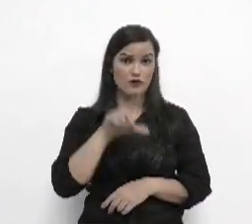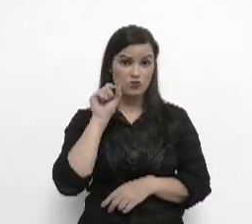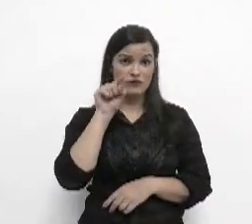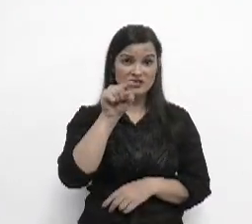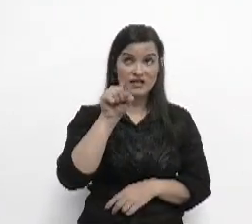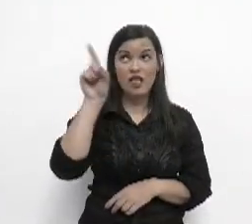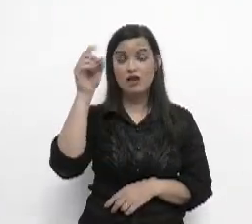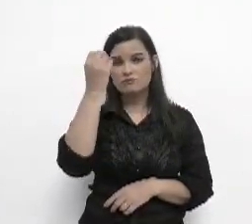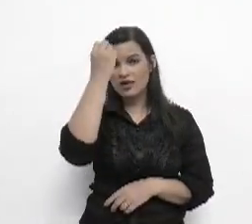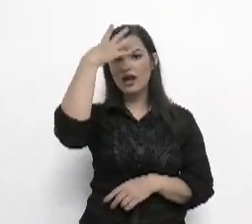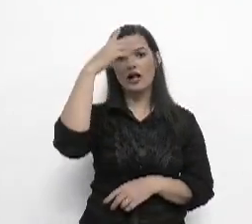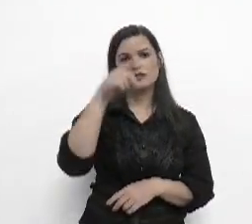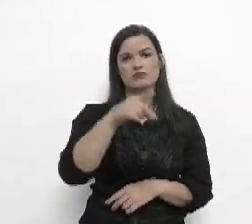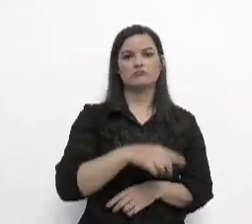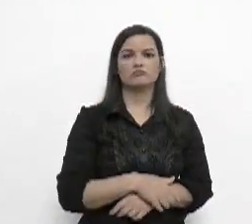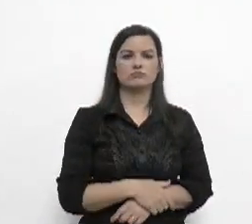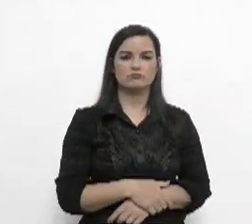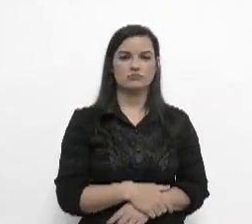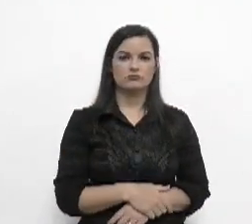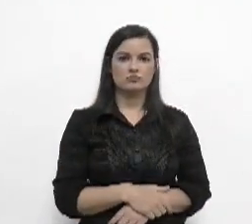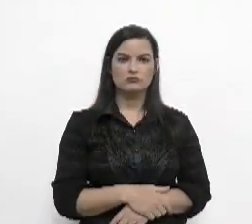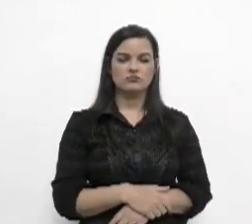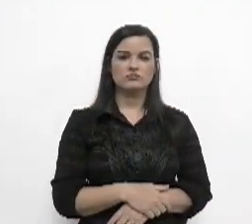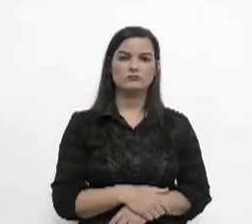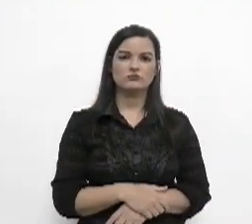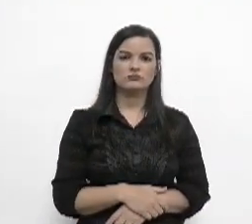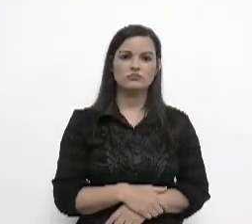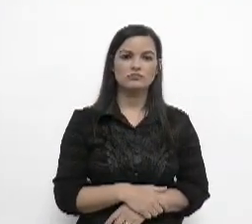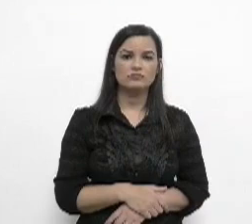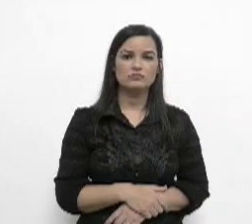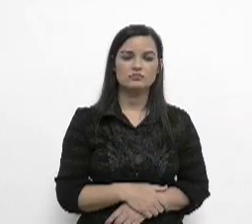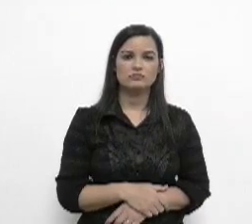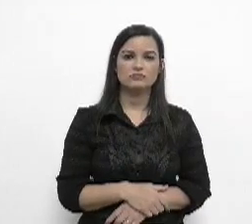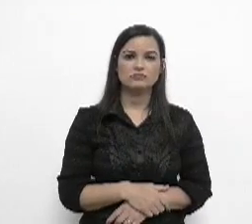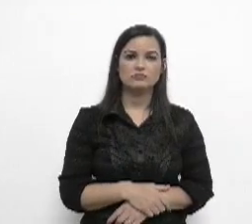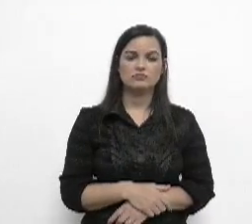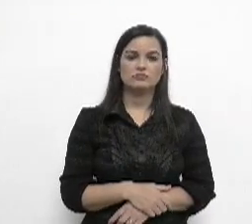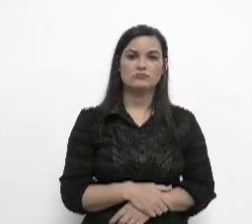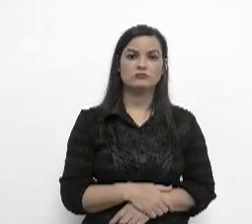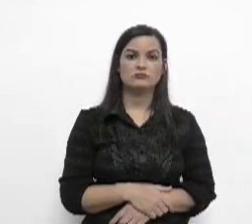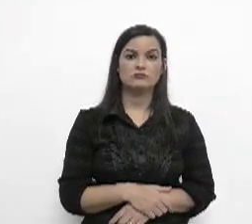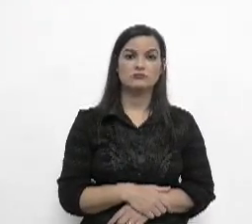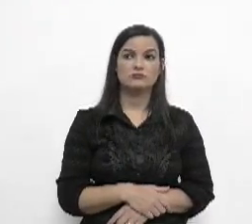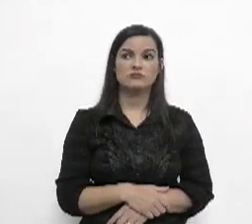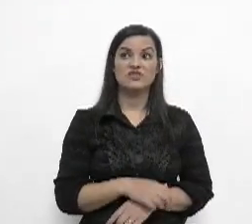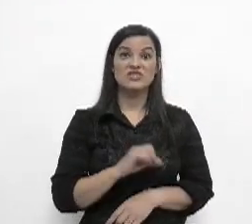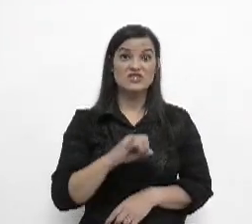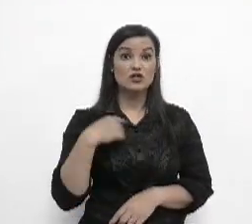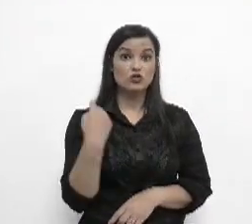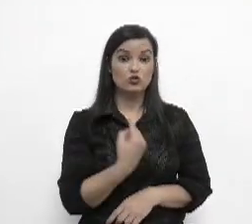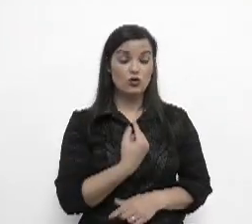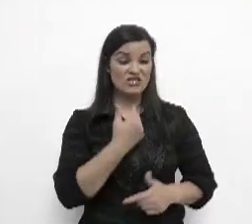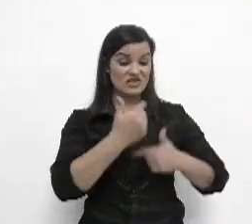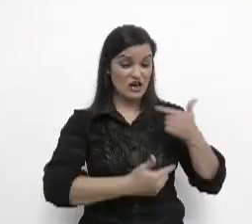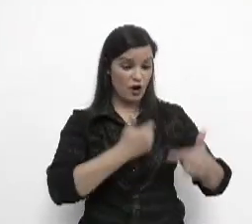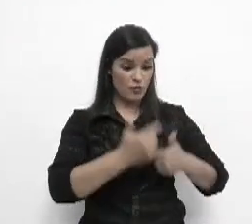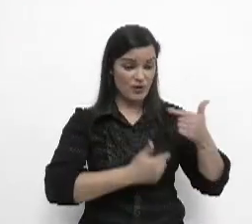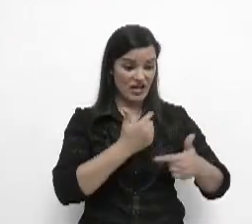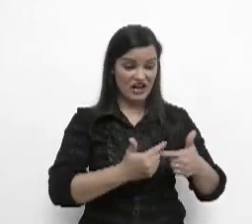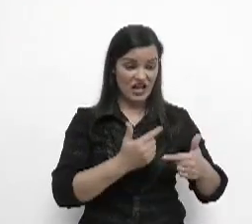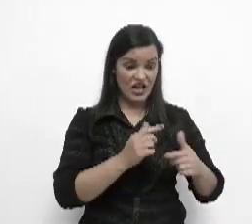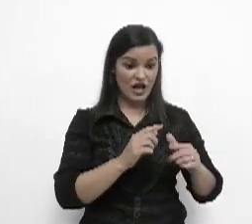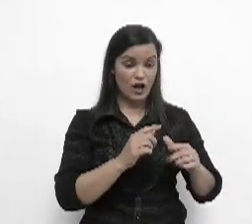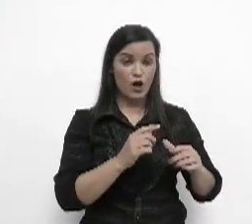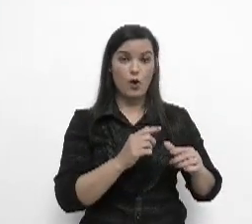somos chamados então pela graça. 우리가 주의 일을 할 수 있다고 하는 것은 은혜입니다. O fato de podermos trabalhar no seu ministério é